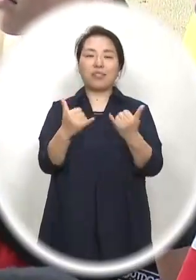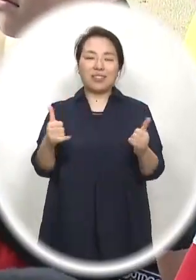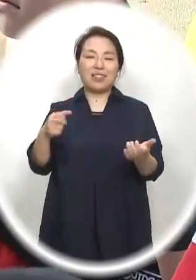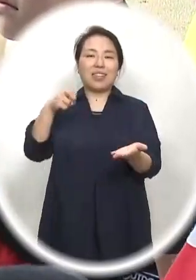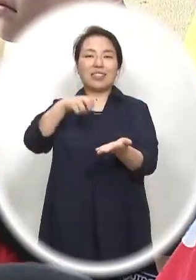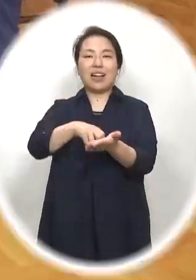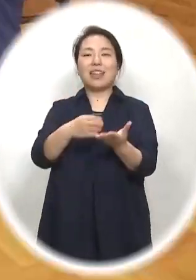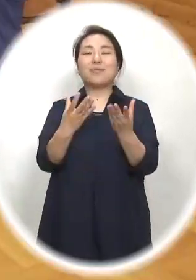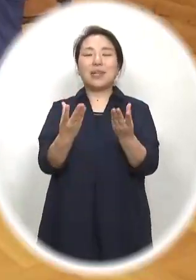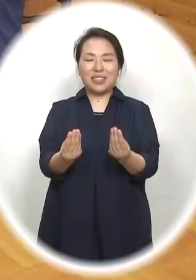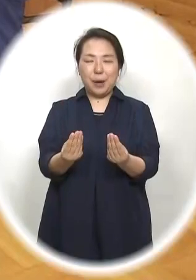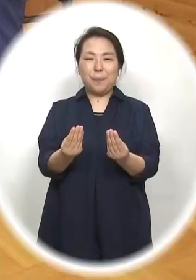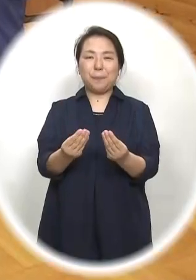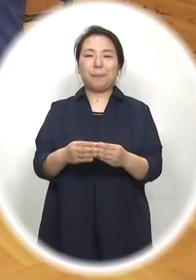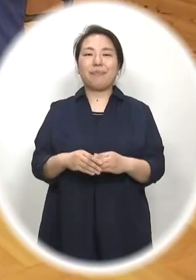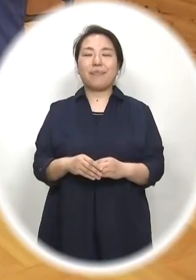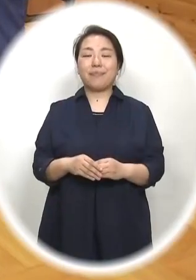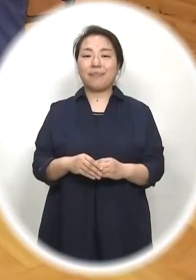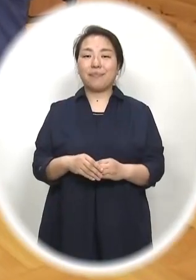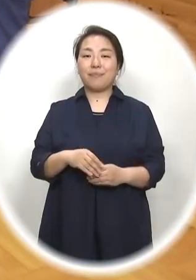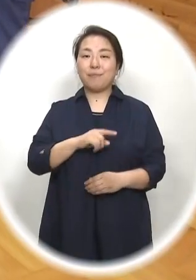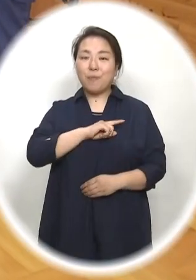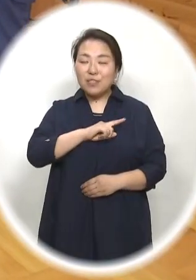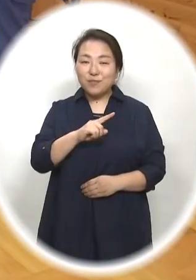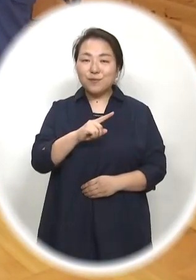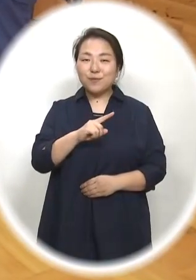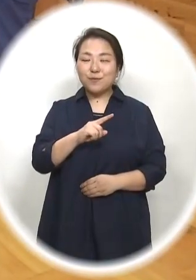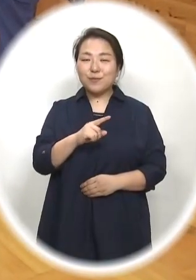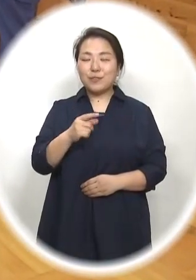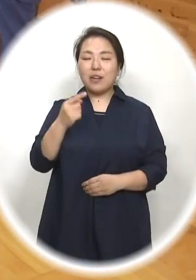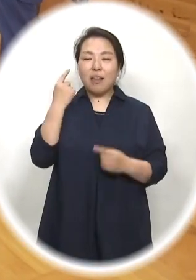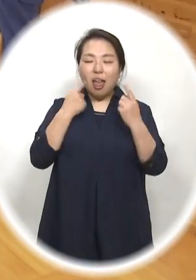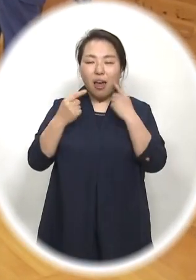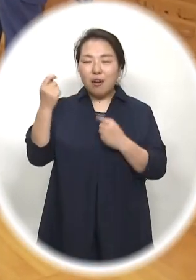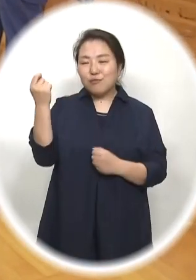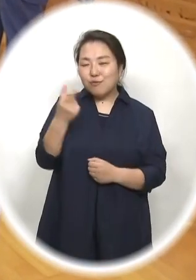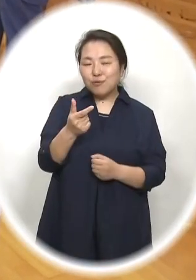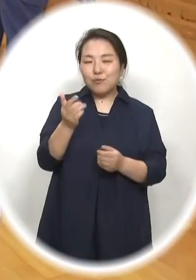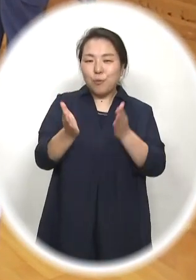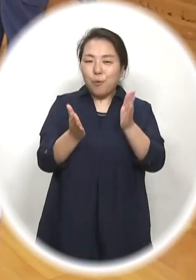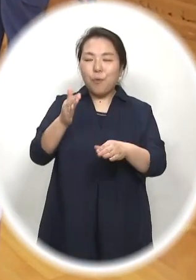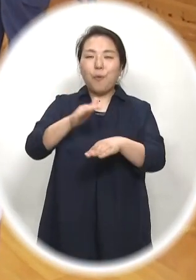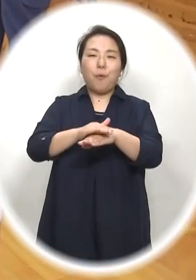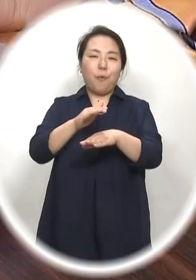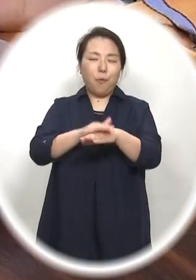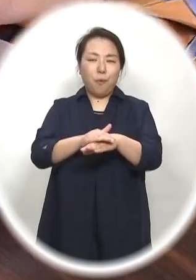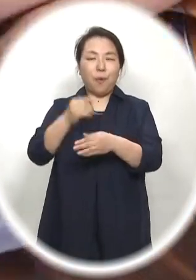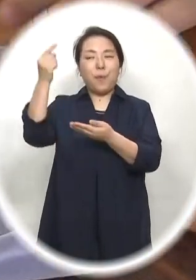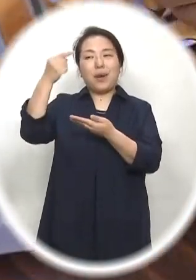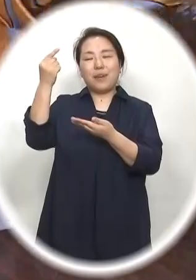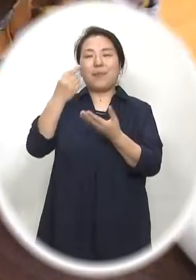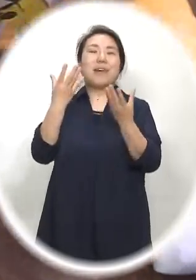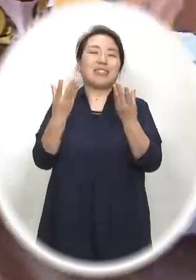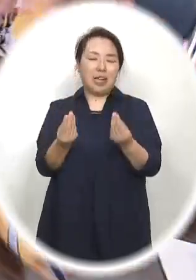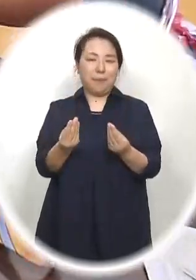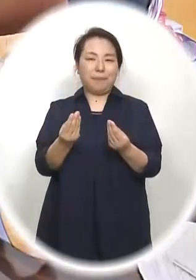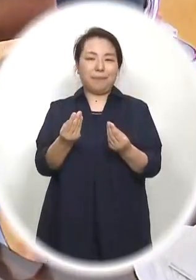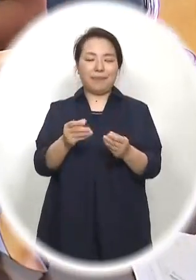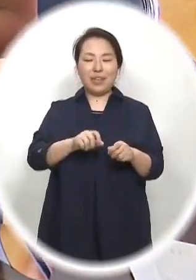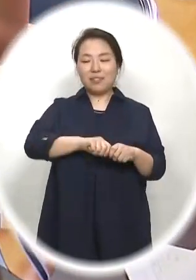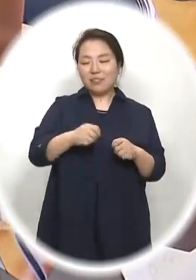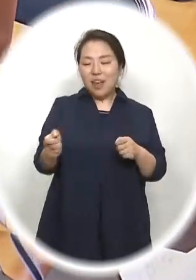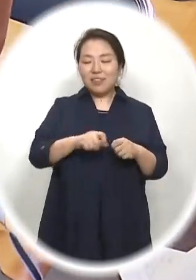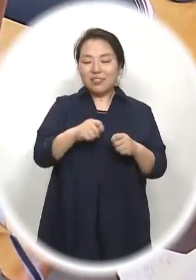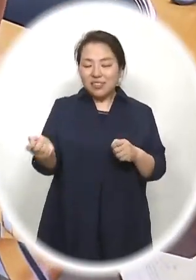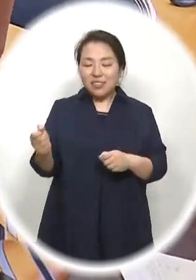加しました。まず子どもたちは応急手当について学びました。雑誌や新聞